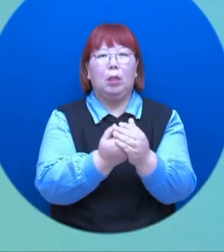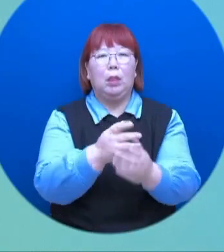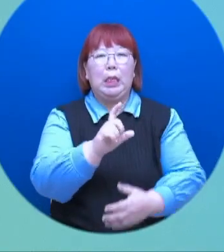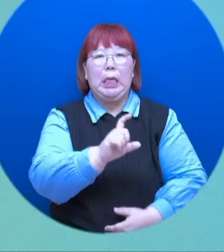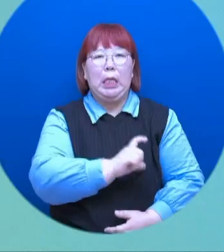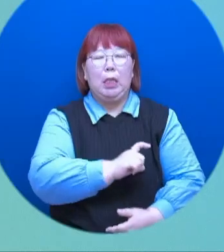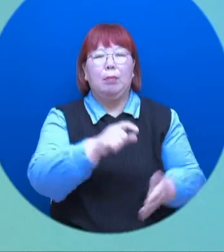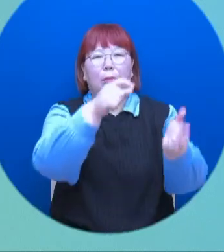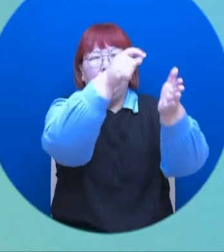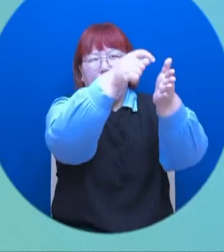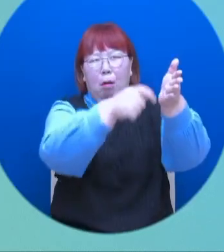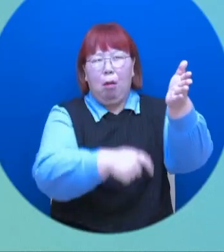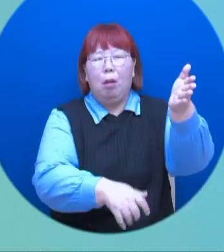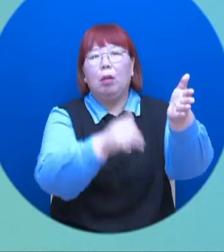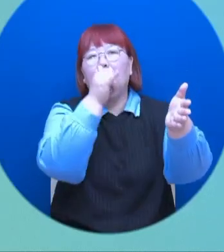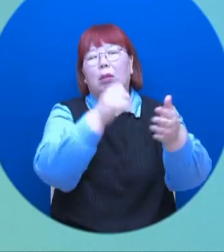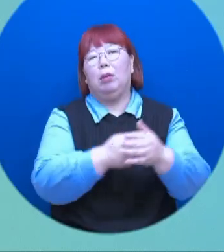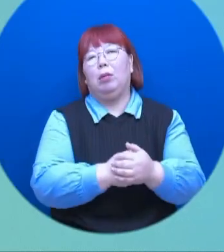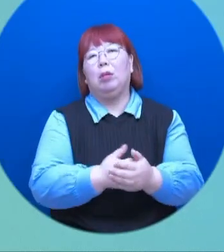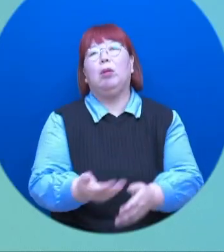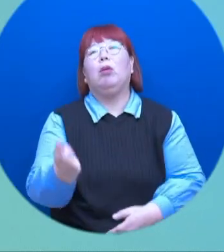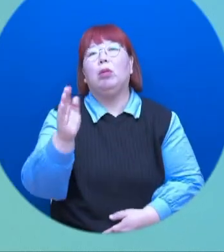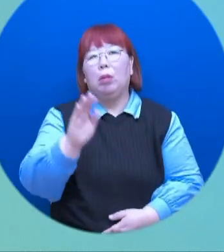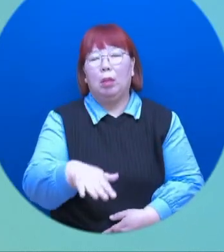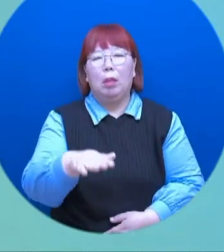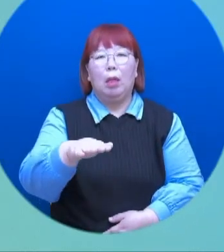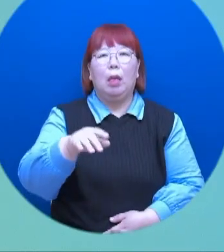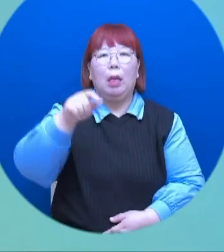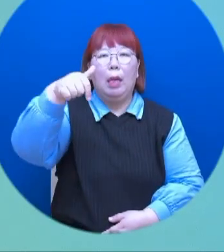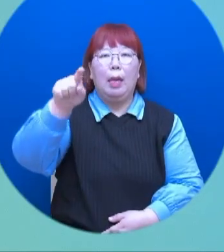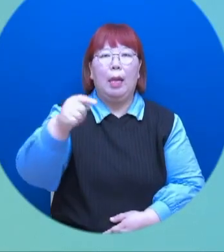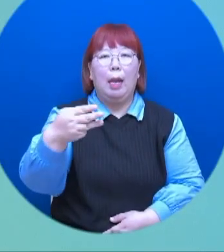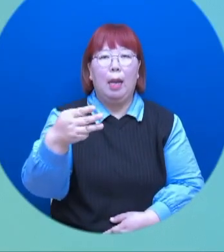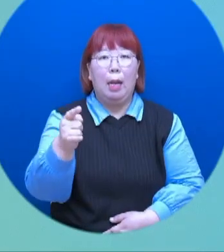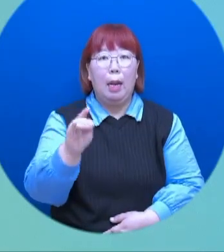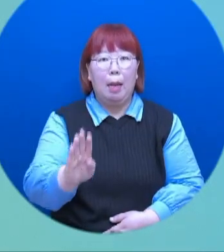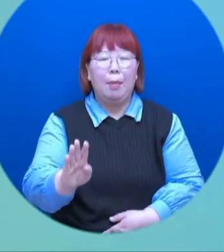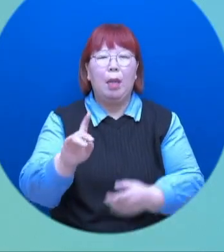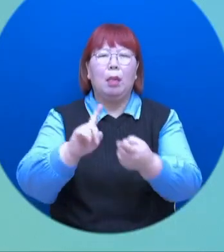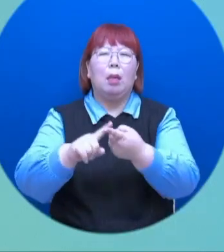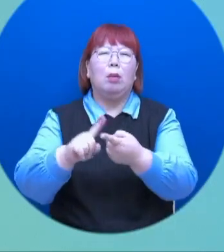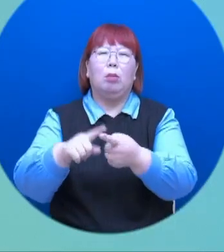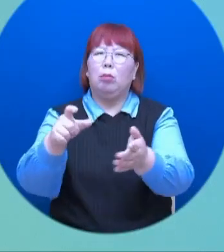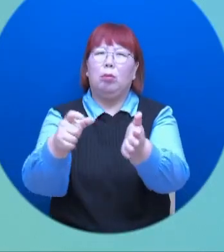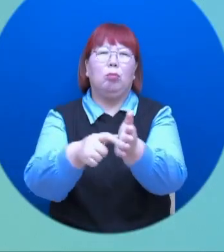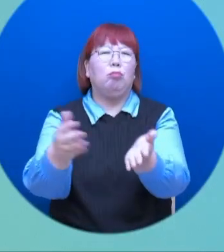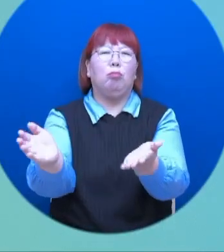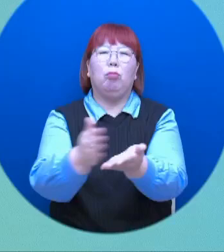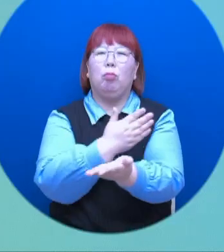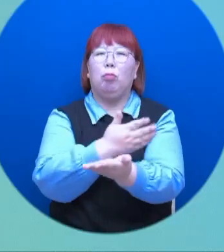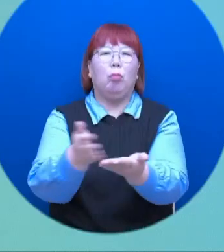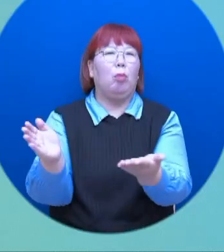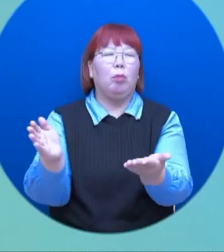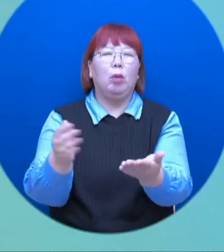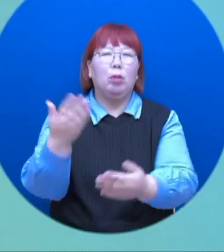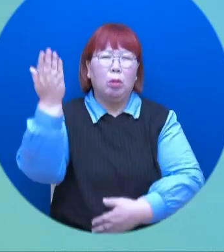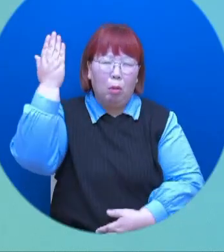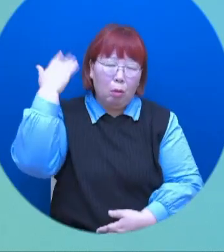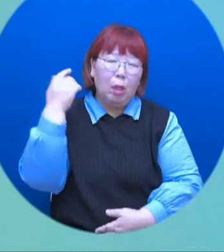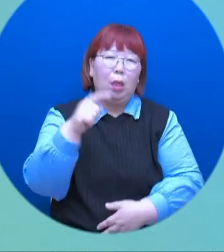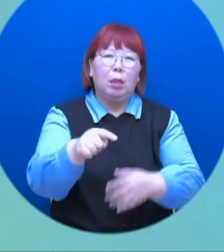있다. 갈렙은 그와 같은 업적, 갈렙은 그와 같은 공적을 갖고 있음에도